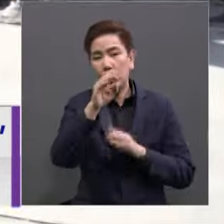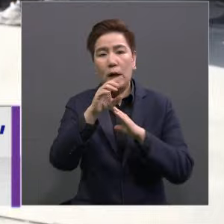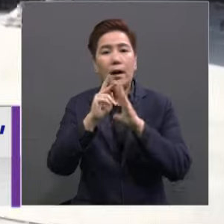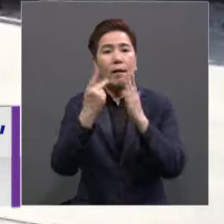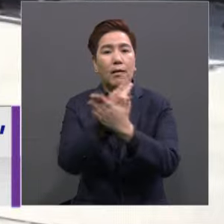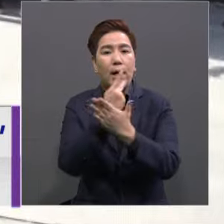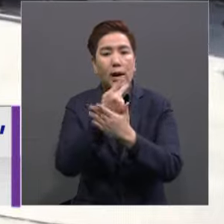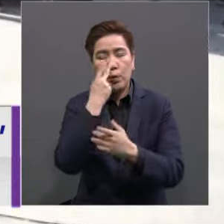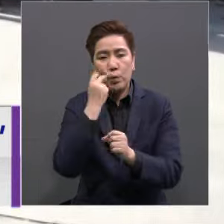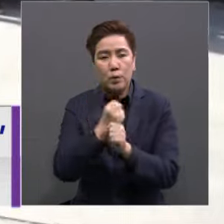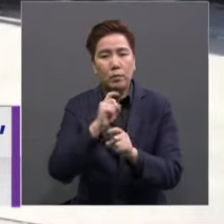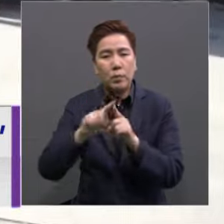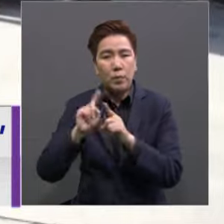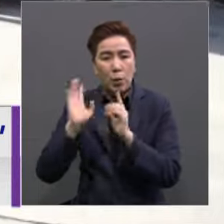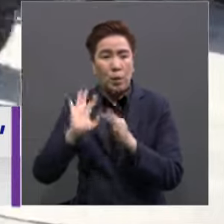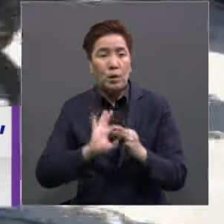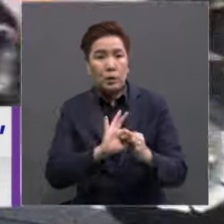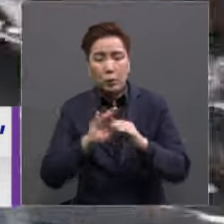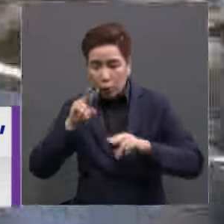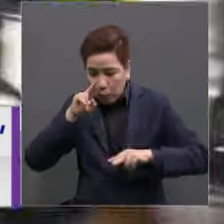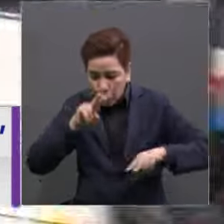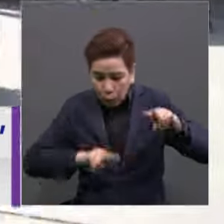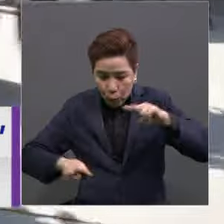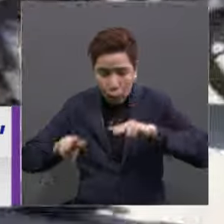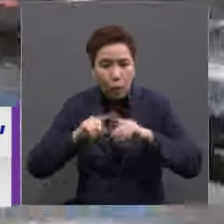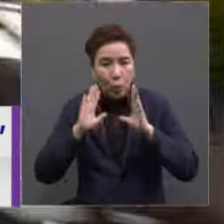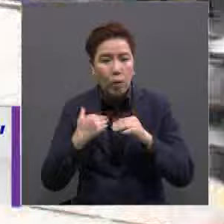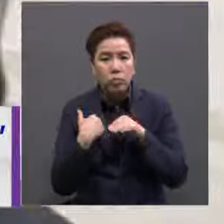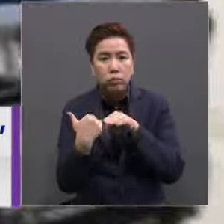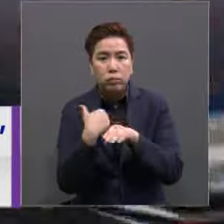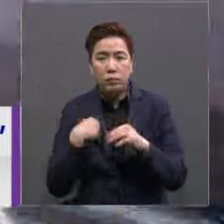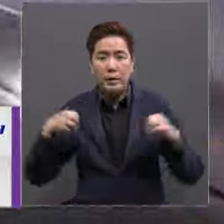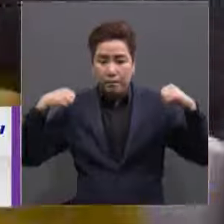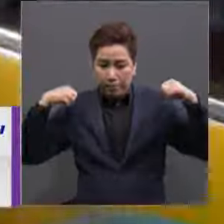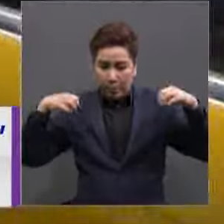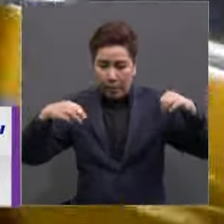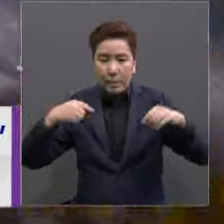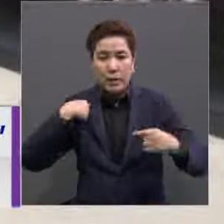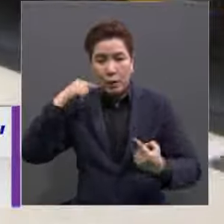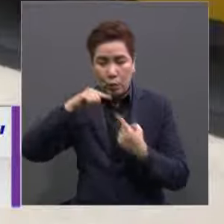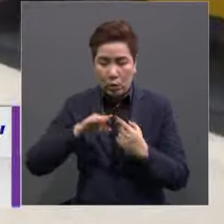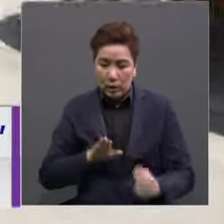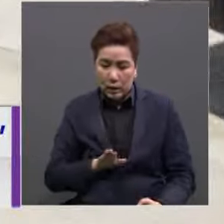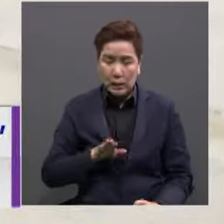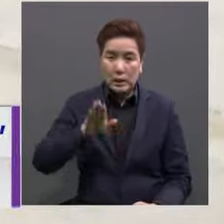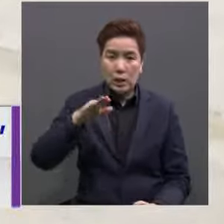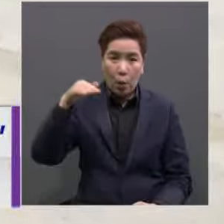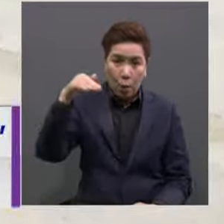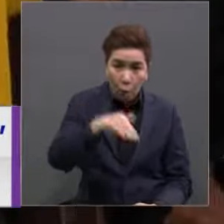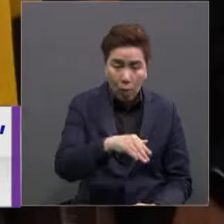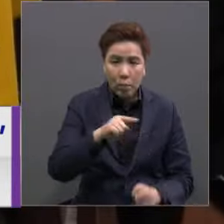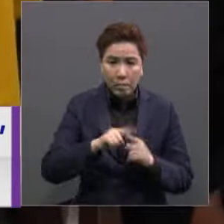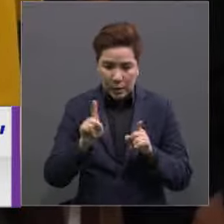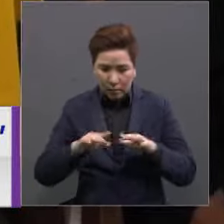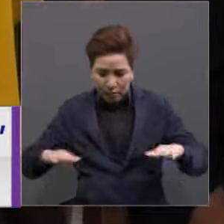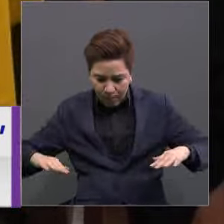ก็เน้นย้ำนะหลายเรื่องโดยให้ผู้เกี่ยวข้องนะครับดูแลความปลอดภัยในการเดินทางไฟส่องสว่างรวมไปถึงจุดที่ขึ้นลงมอเตอร์เวย์ที่จะเป็นคอขว